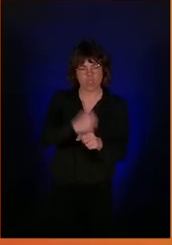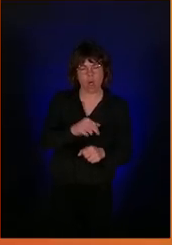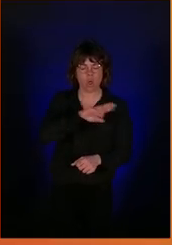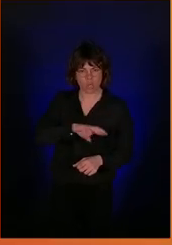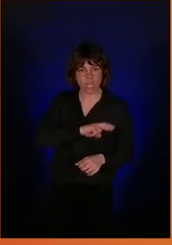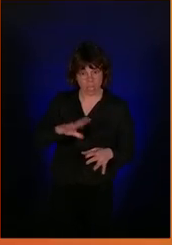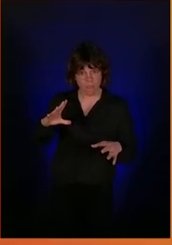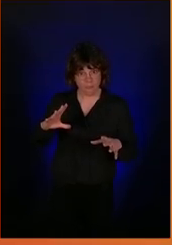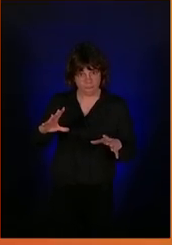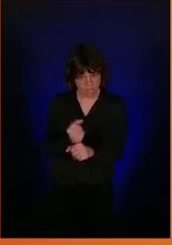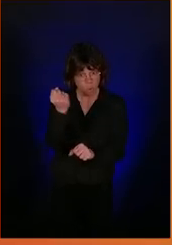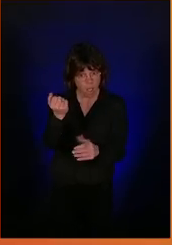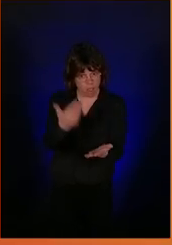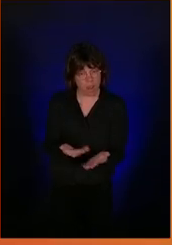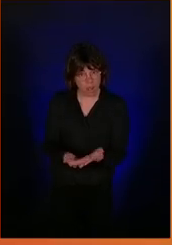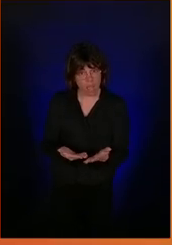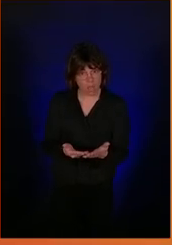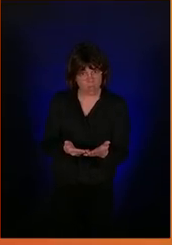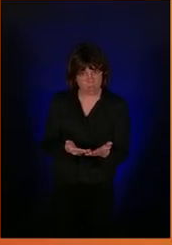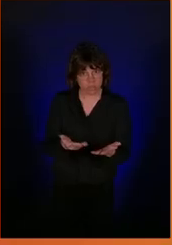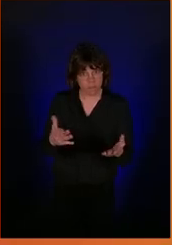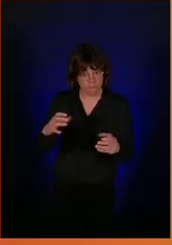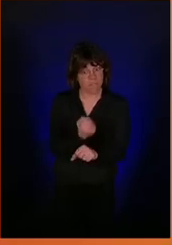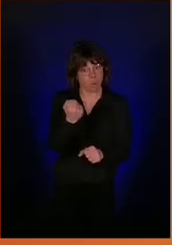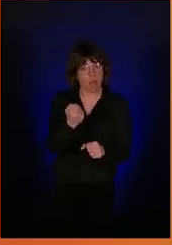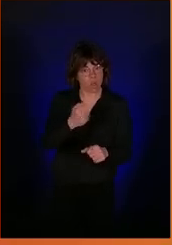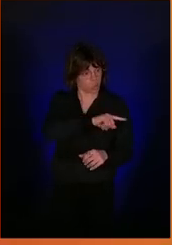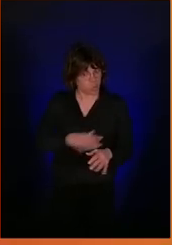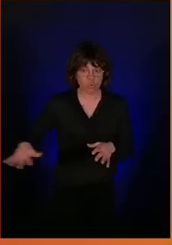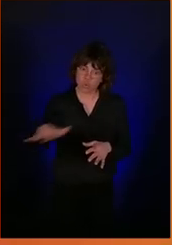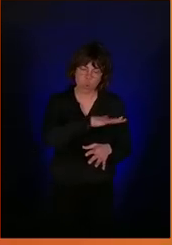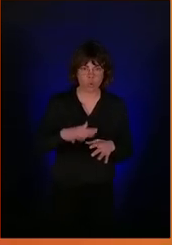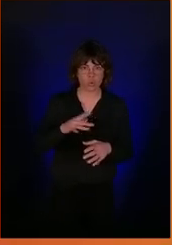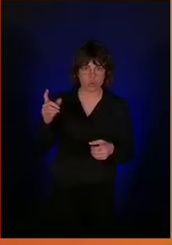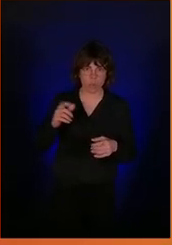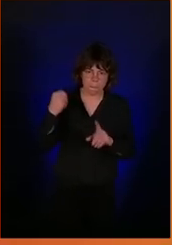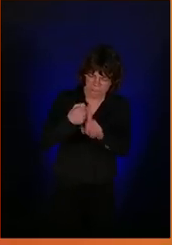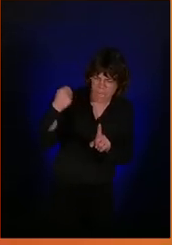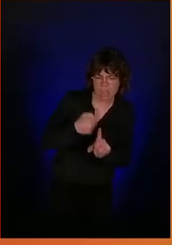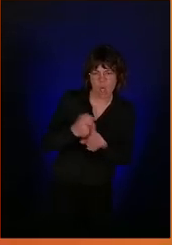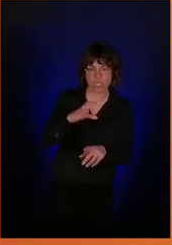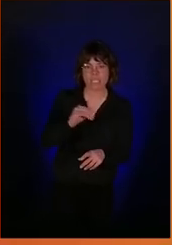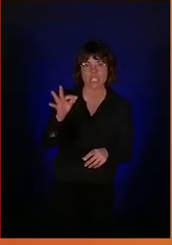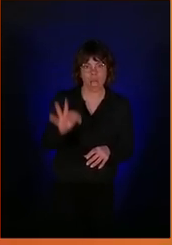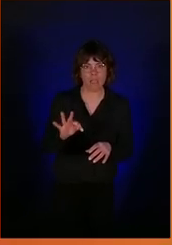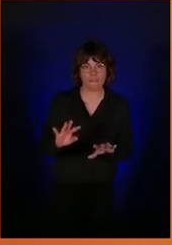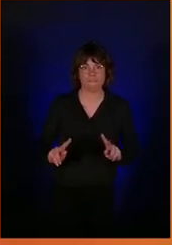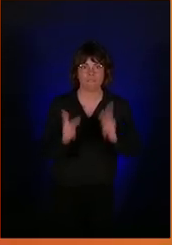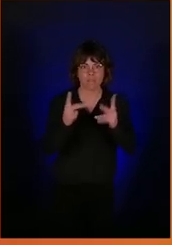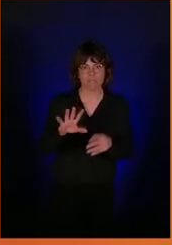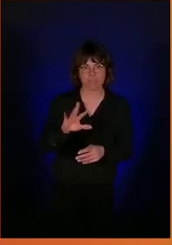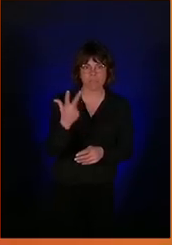cette victoire, mes camarades, ce sera la victoire de l'activité de tous les militants de la CGT. Vive le 53e